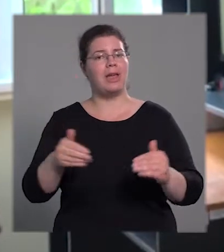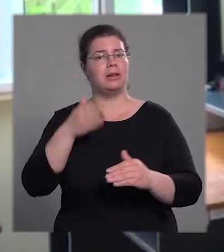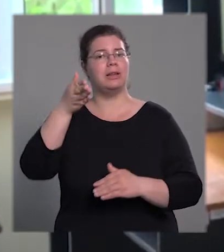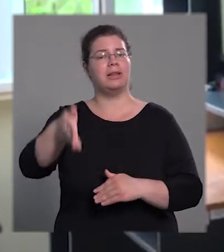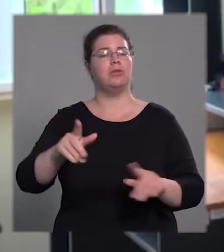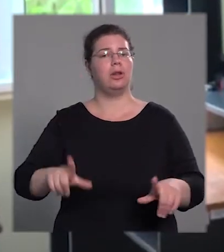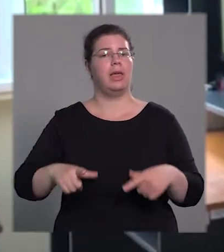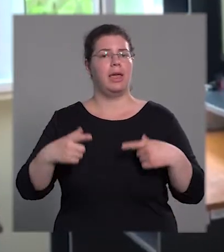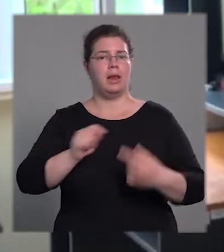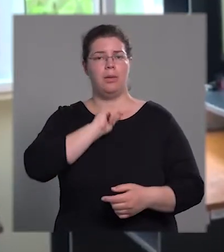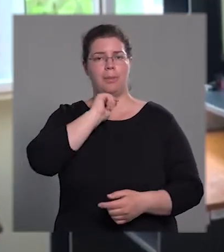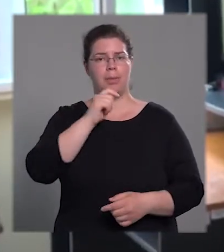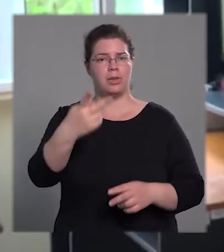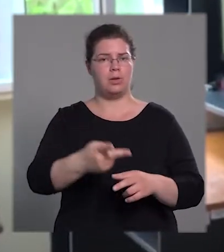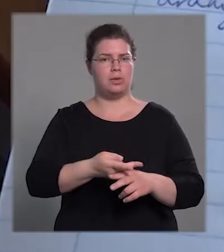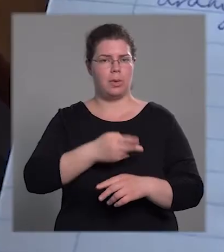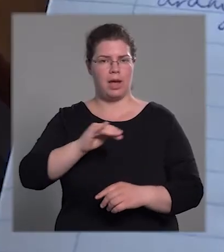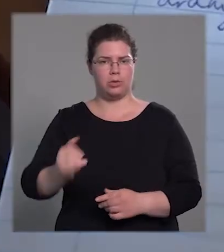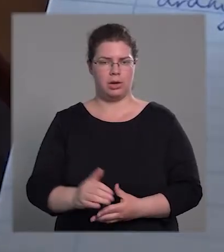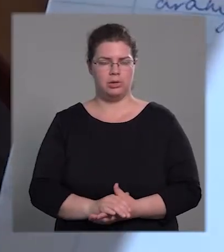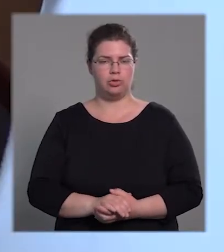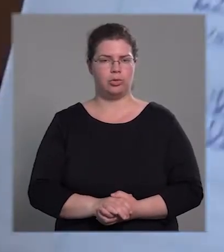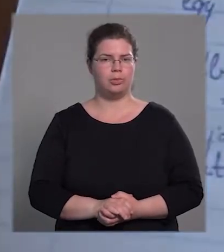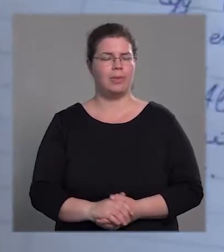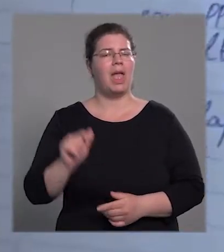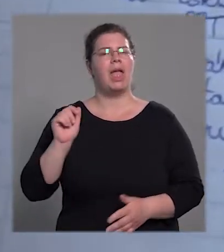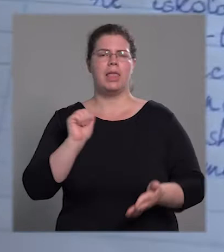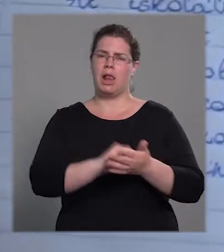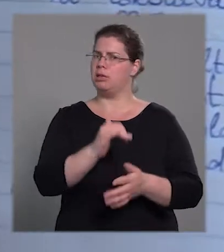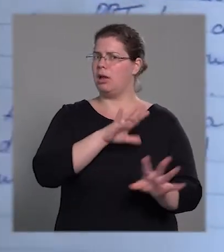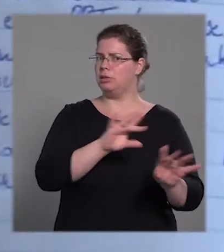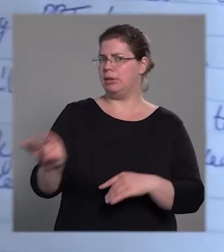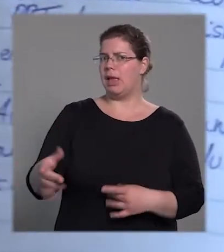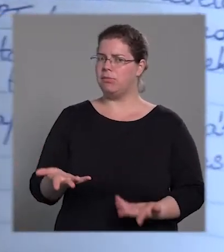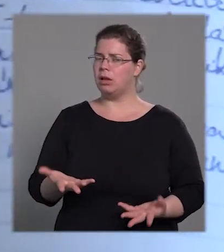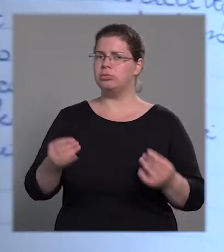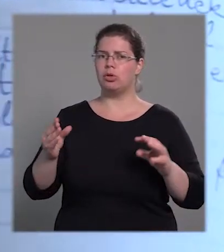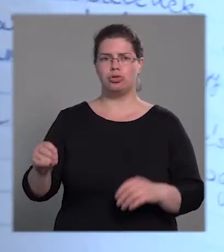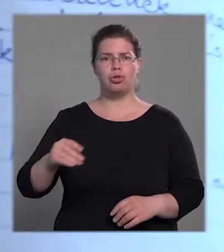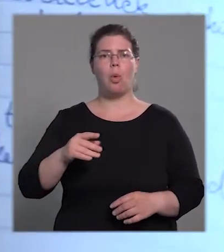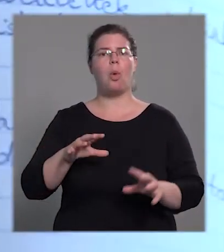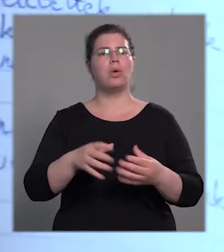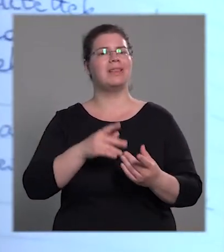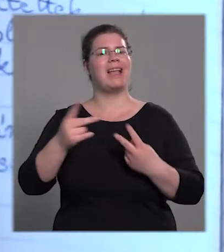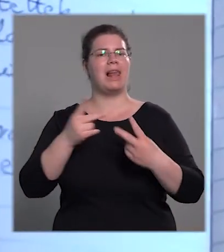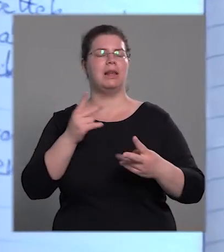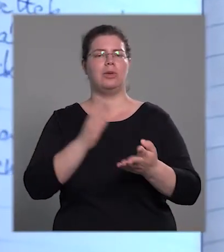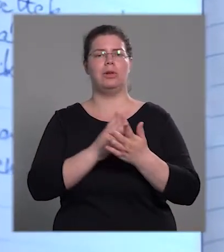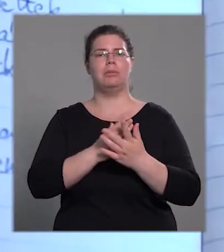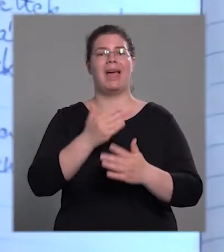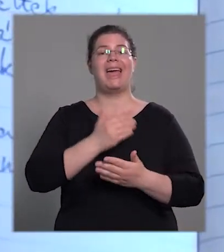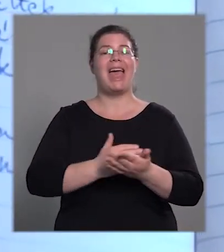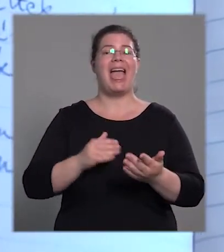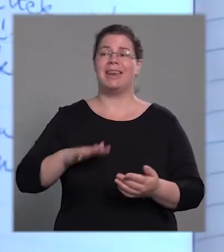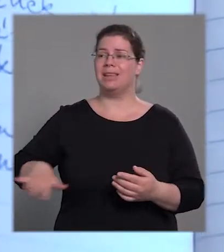élő magyar szokásokat is. Ez alatt a 10 év alatt nagyon sok osztály ellátogatott már Erdélybe